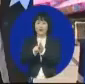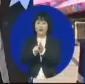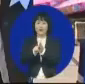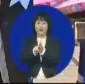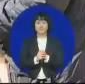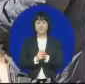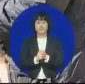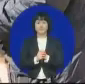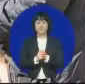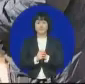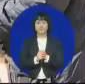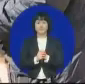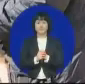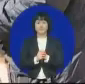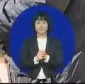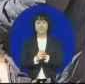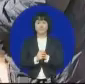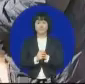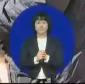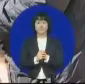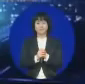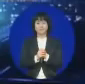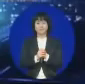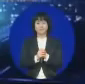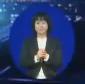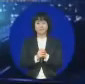예방에 대한 거리 홍보가 실시됐습니다